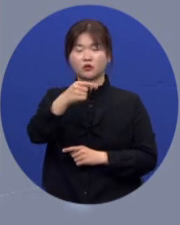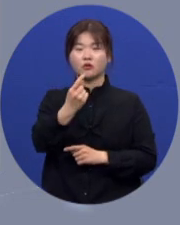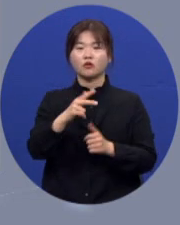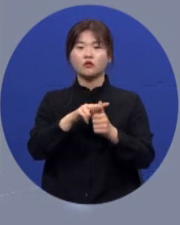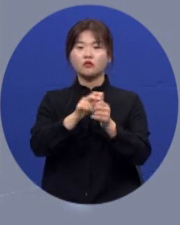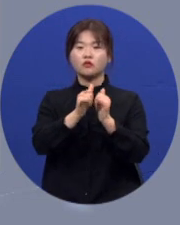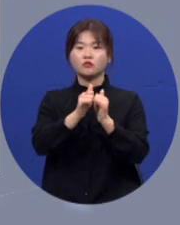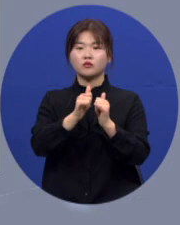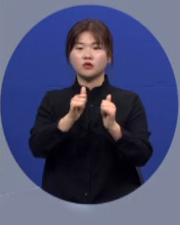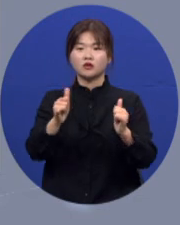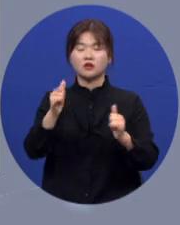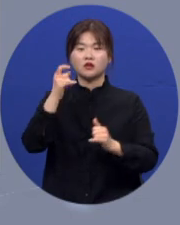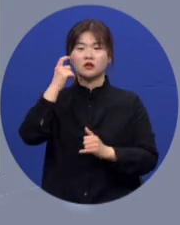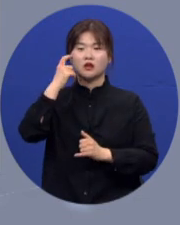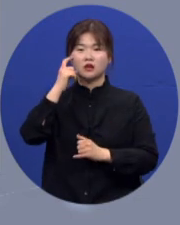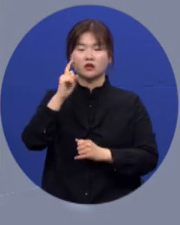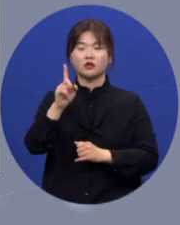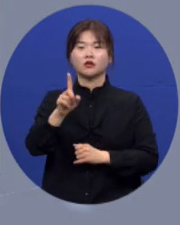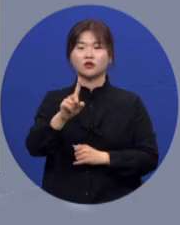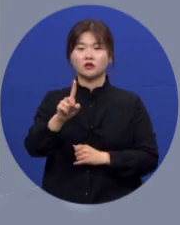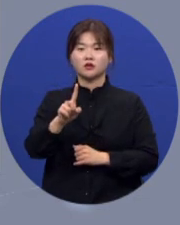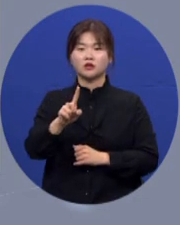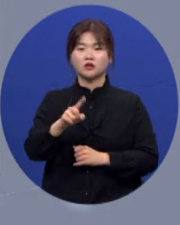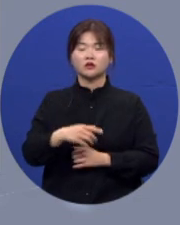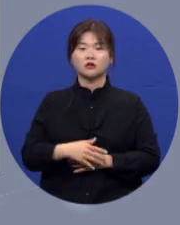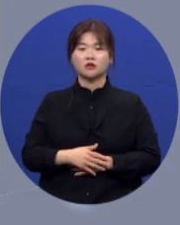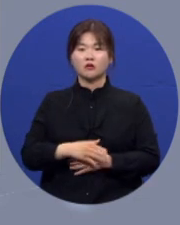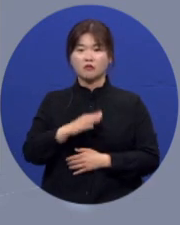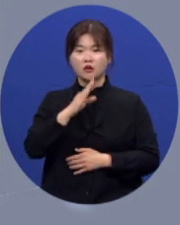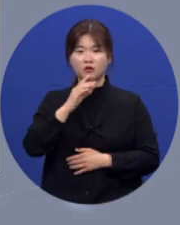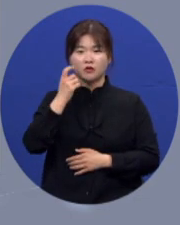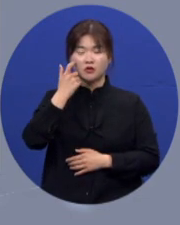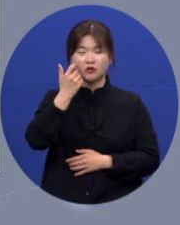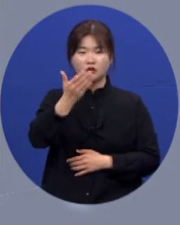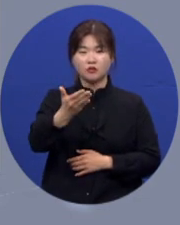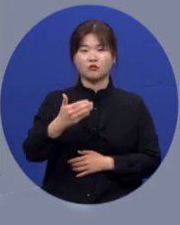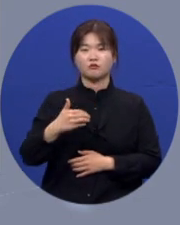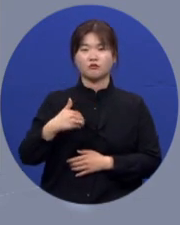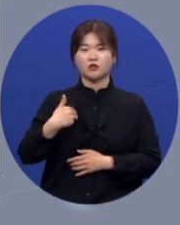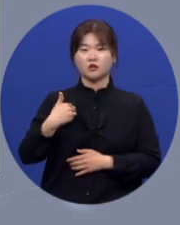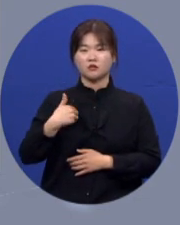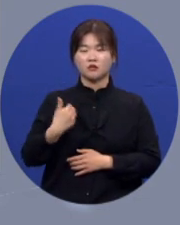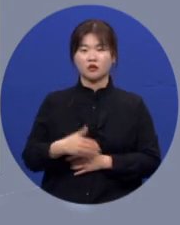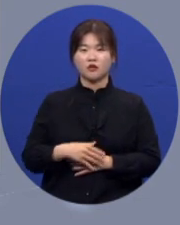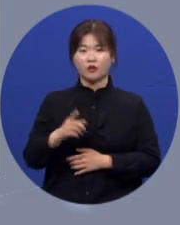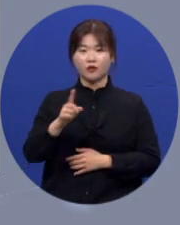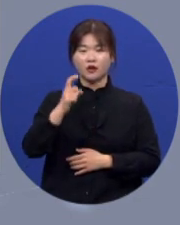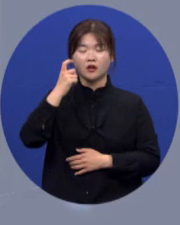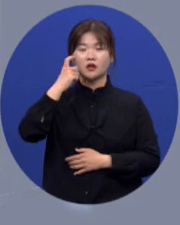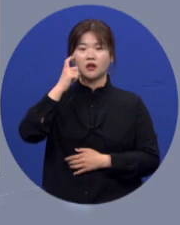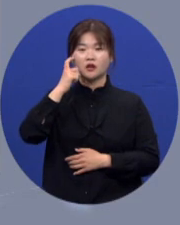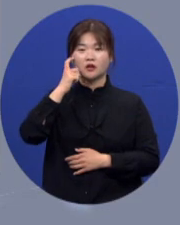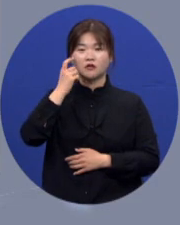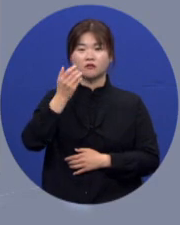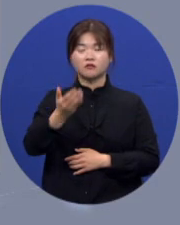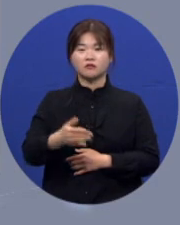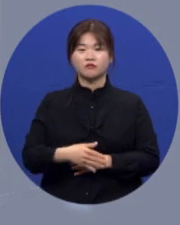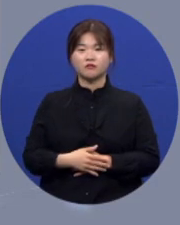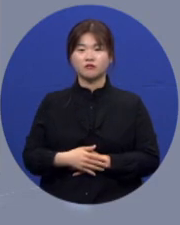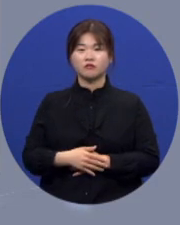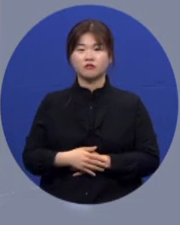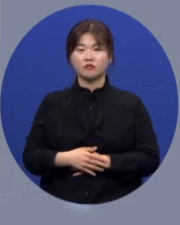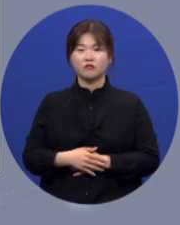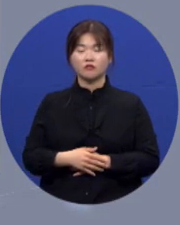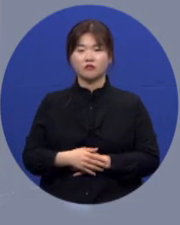후보님의 소견은 어떠신지 제가 감히 여쭤도 되는지 모르겠습니다. 어떻게 생각하십니까? 갑자기